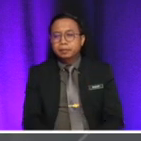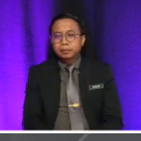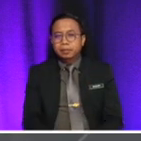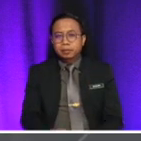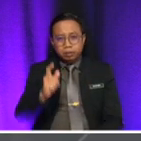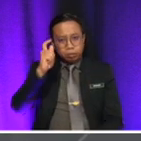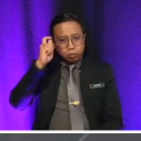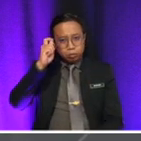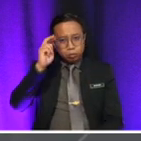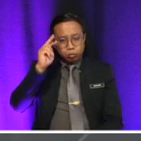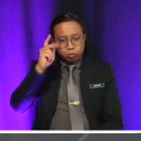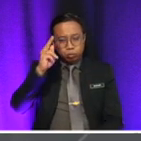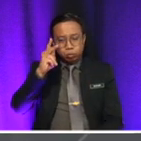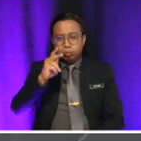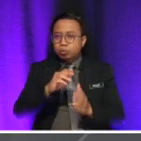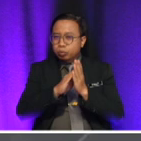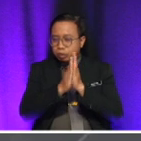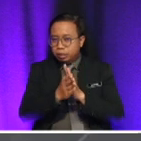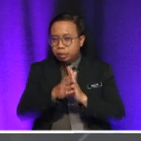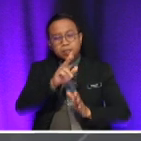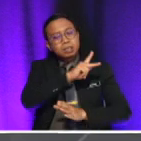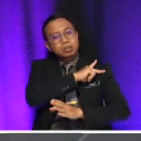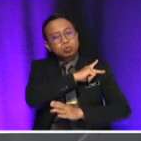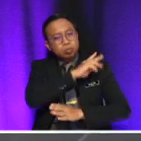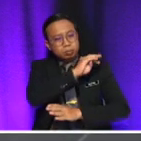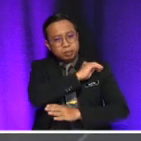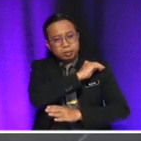Abdurrahman dilantik menjadi ketua menteri